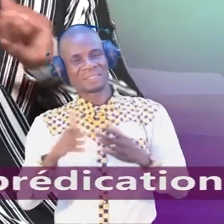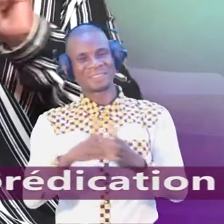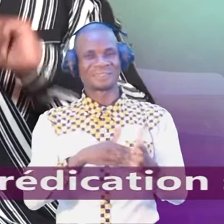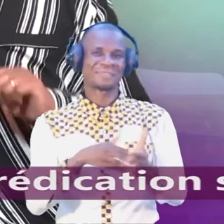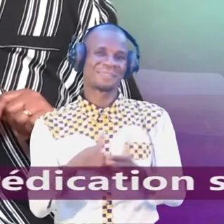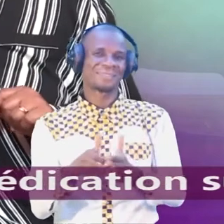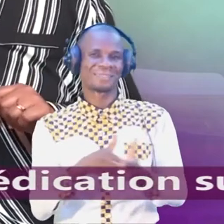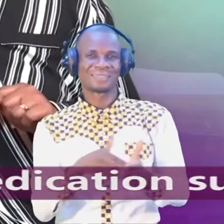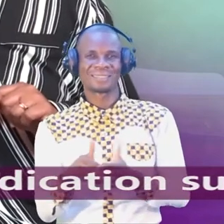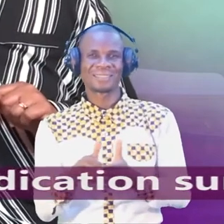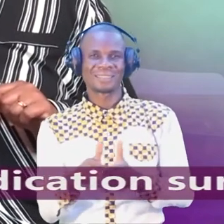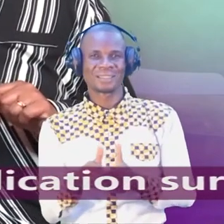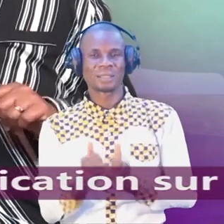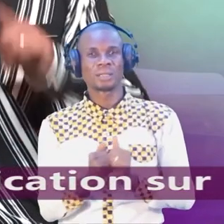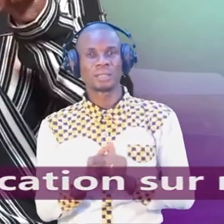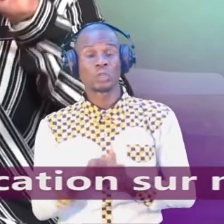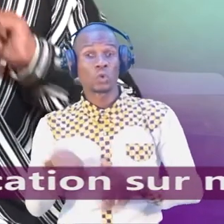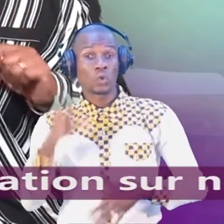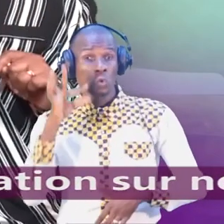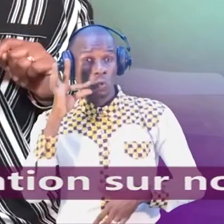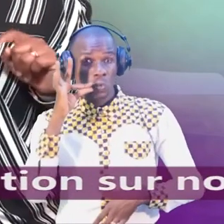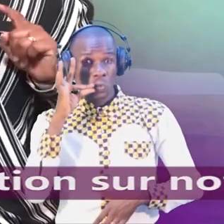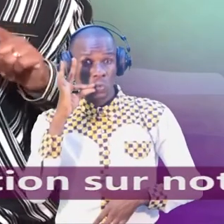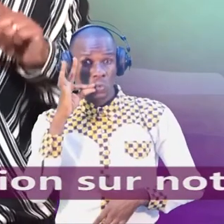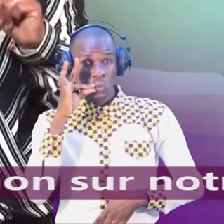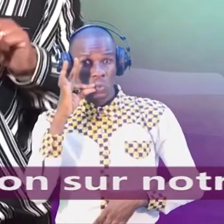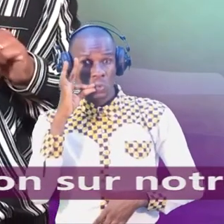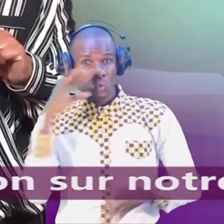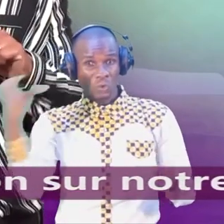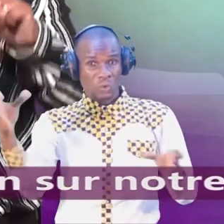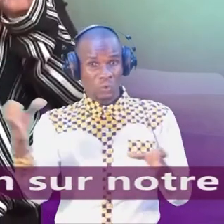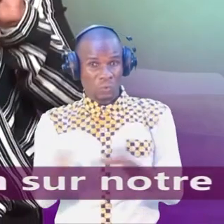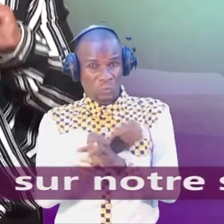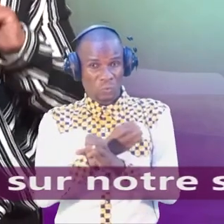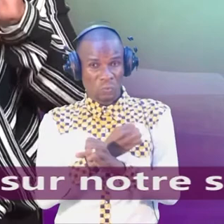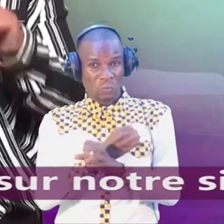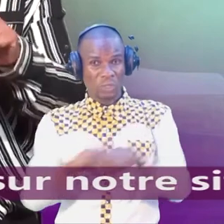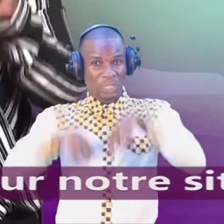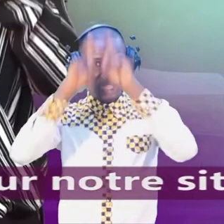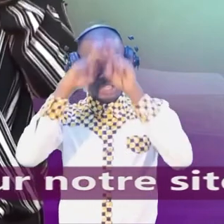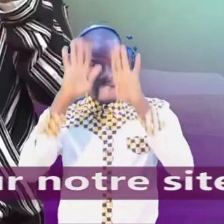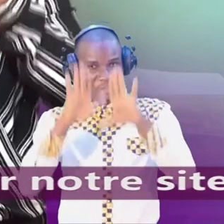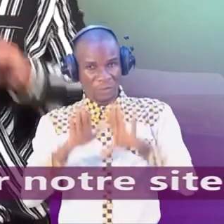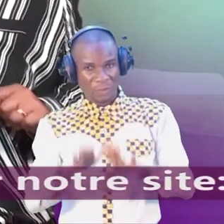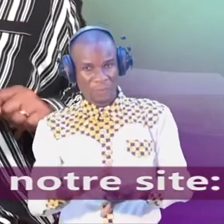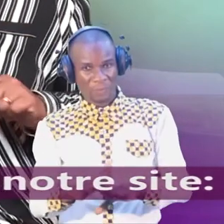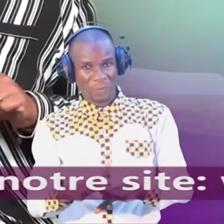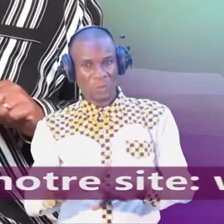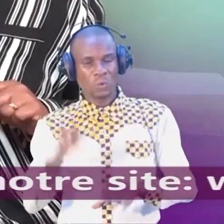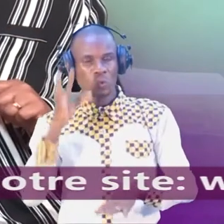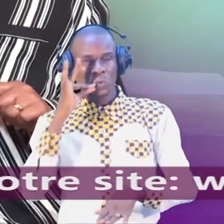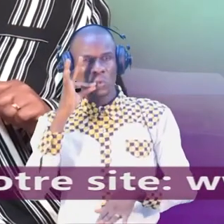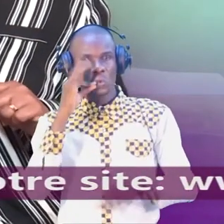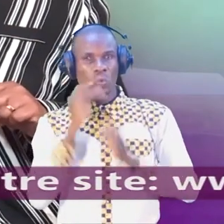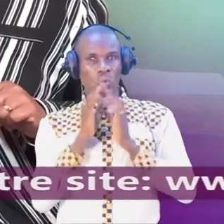Na sio rahisi kuachana na kufuta sigara. Lakini nataka nikupe mpango wa kuachana na sigara.